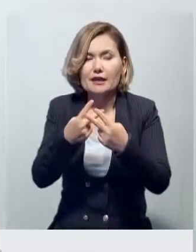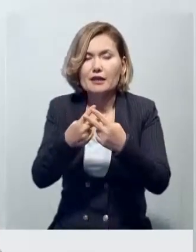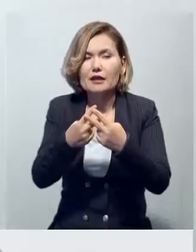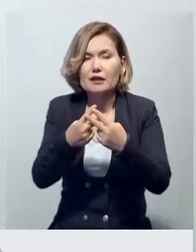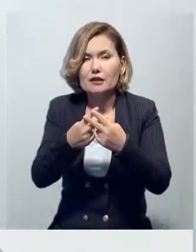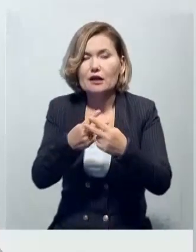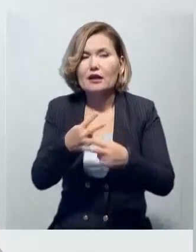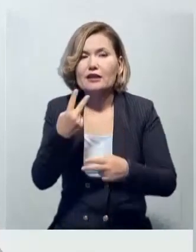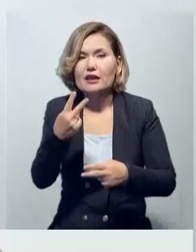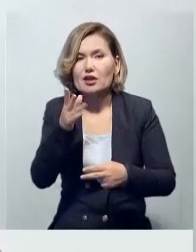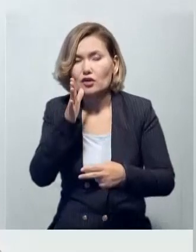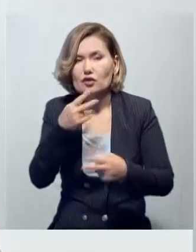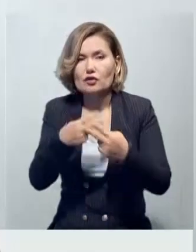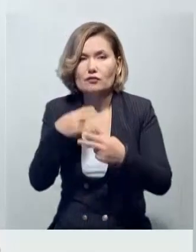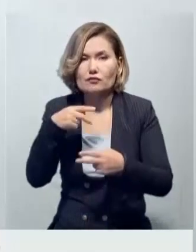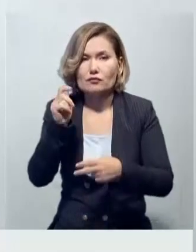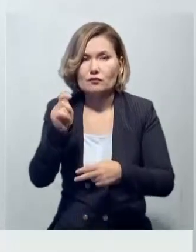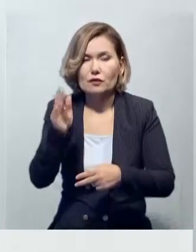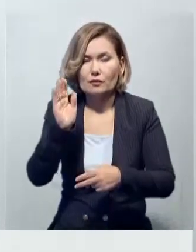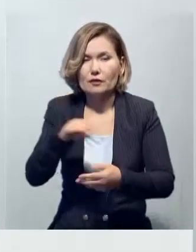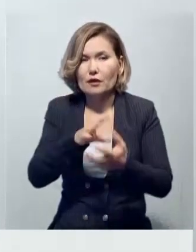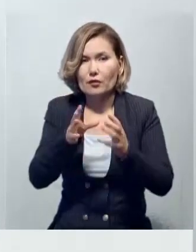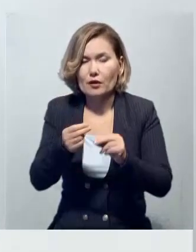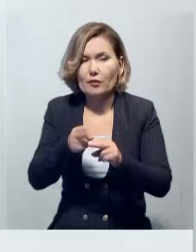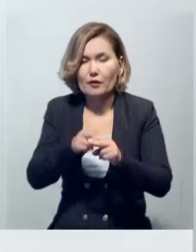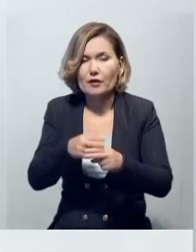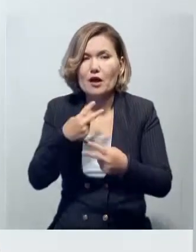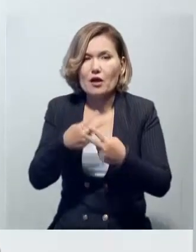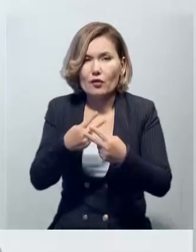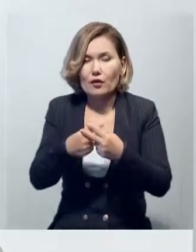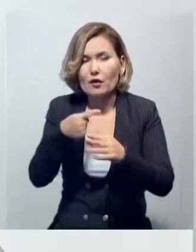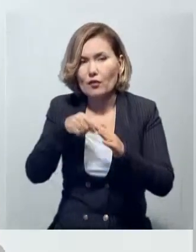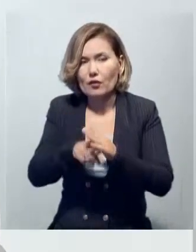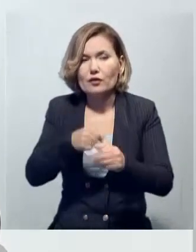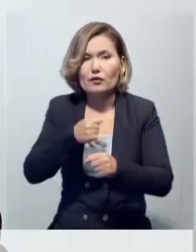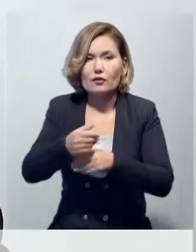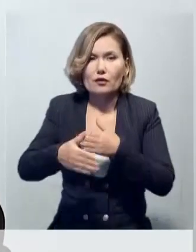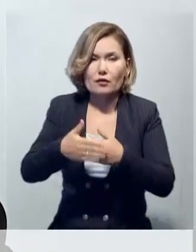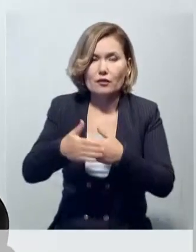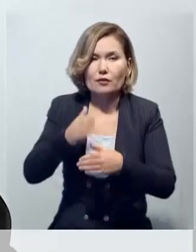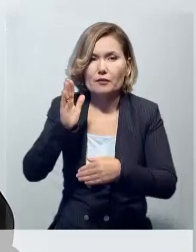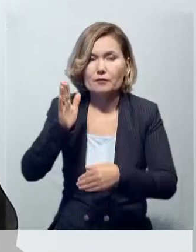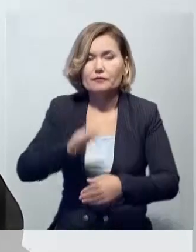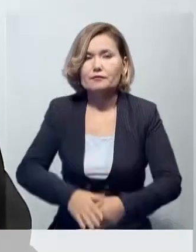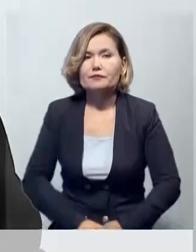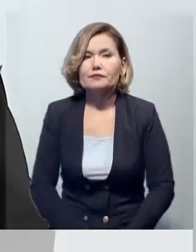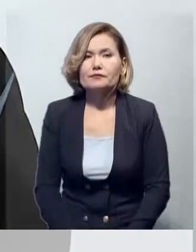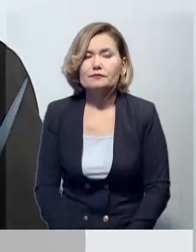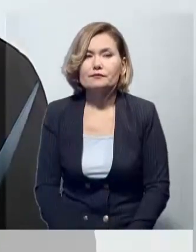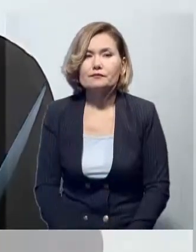бас бостандығынан айыру жазасы тағайындалсын. Жазасын қылмыстық атқару жүйесін қалыптастыру барынша төмен мекемесінде өтеу белгіленсін.